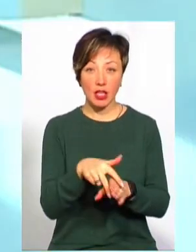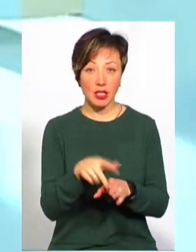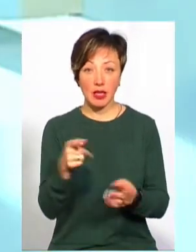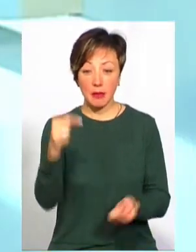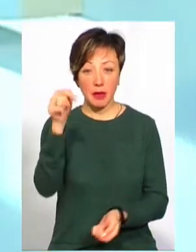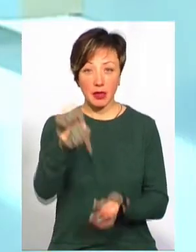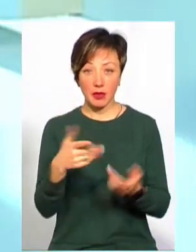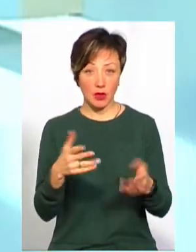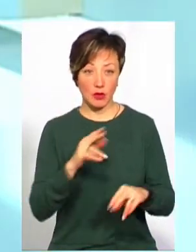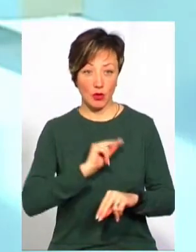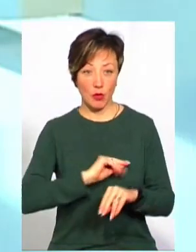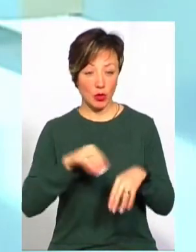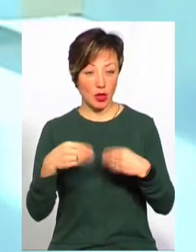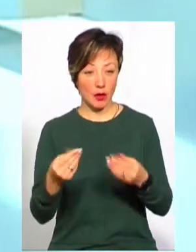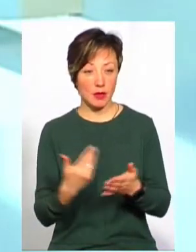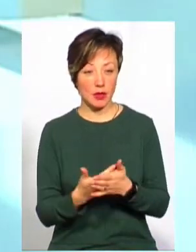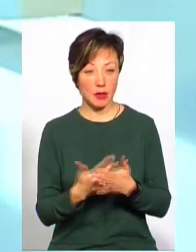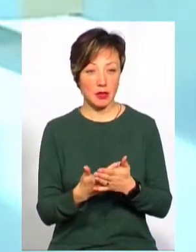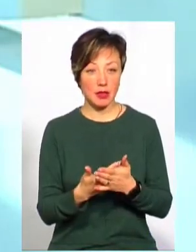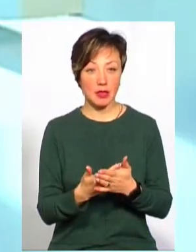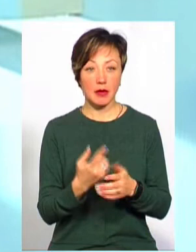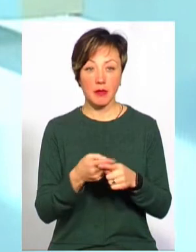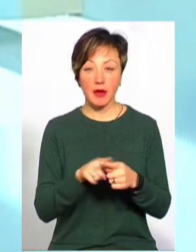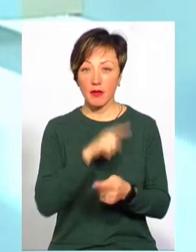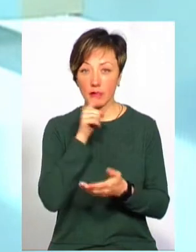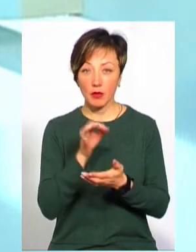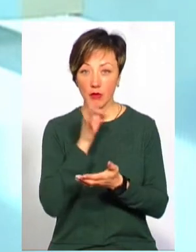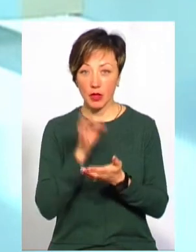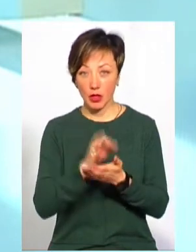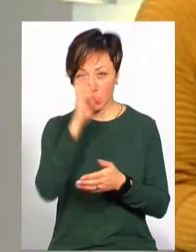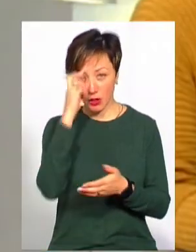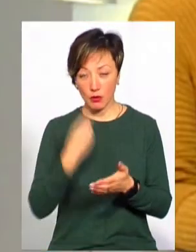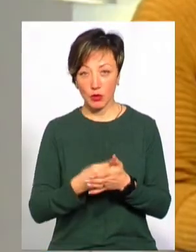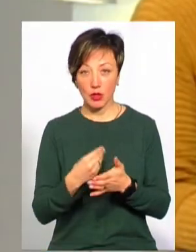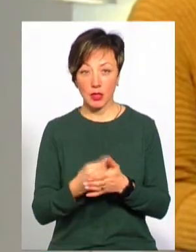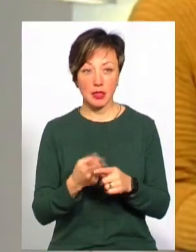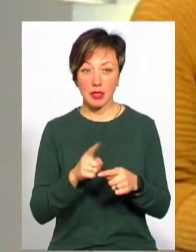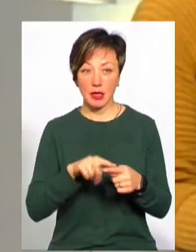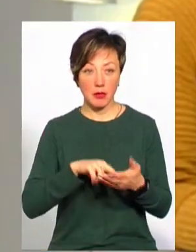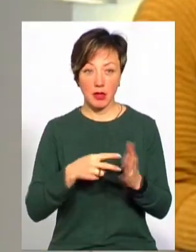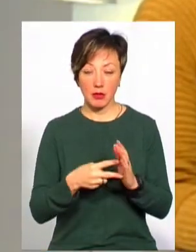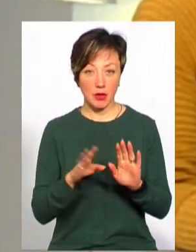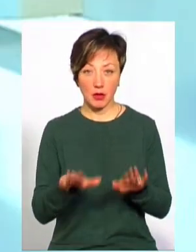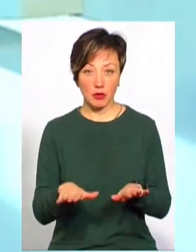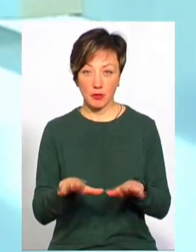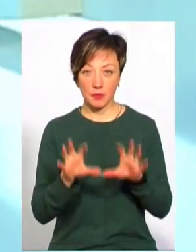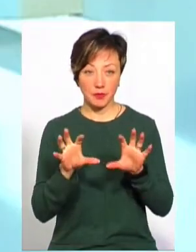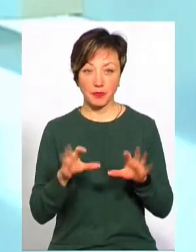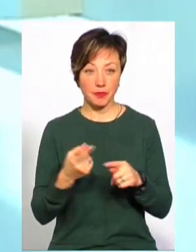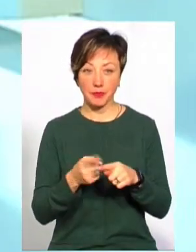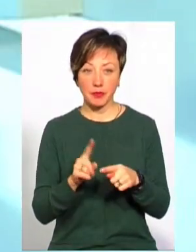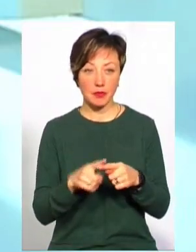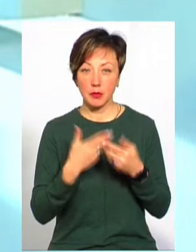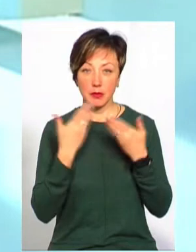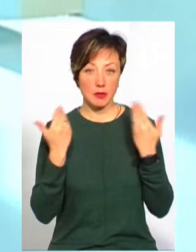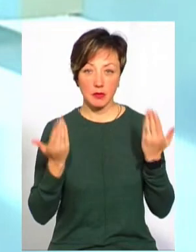не притаманні роботодавцю. А за це має відповідати державний бюджет. Але це все не передбачено в цьому новому законі. Це